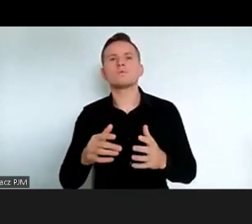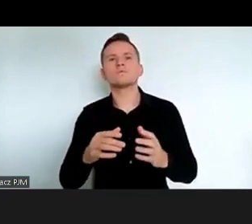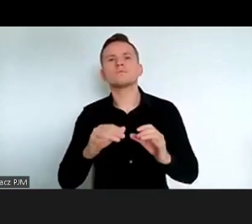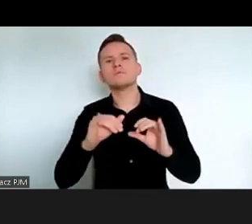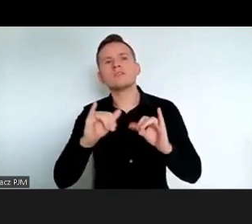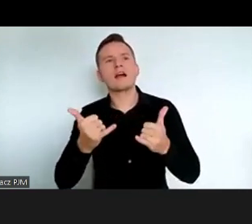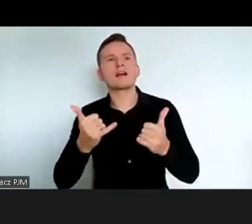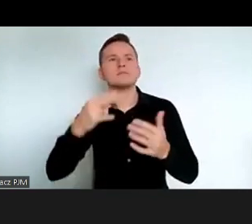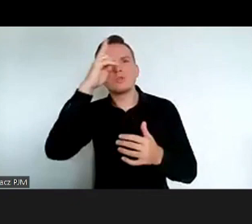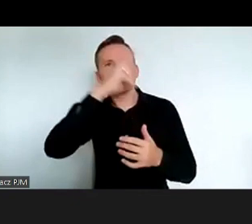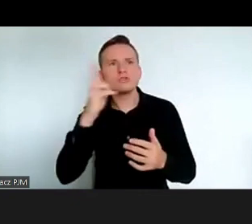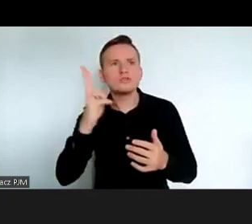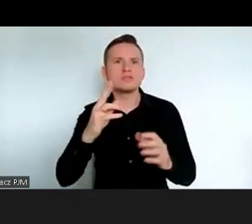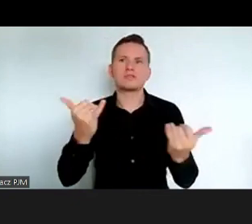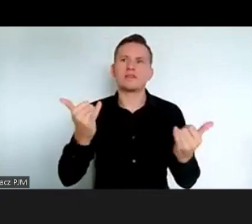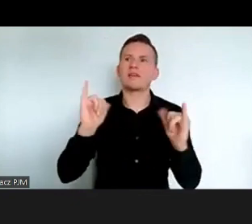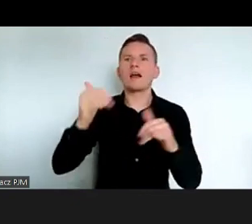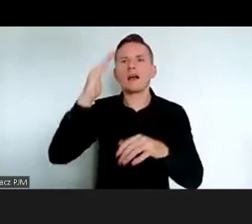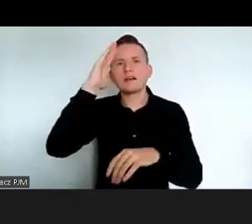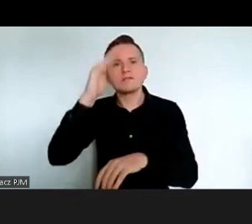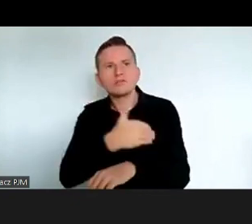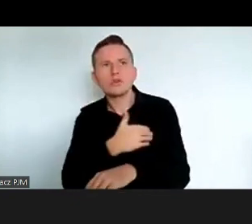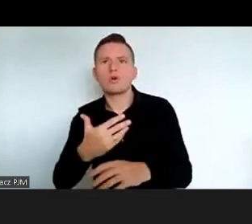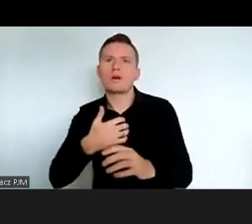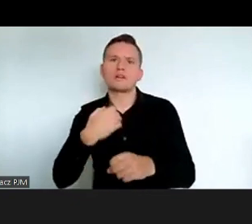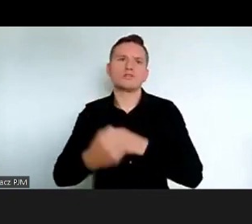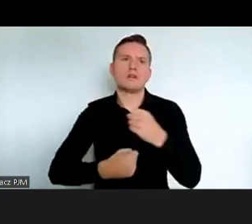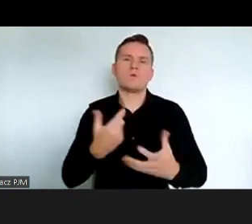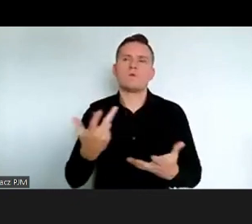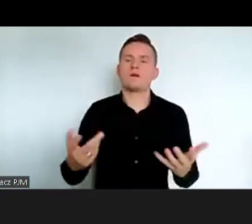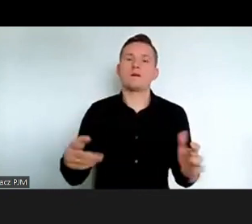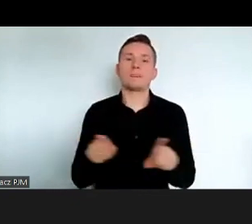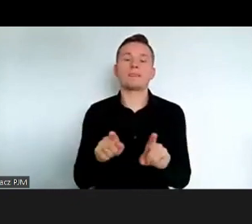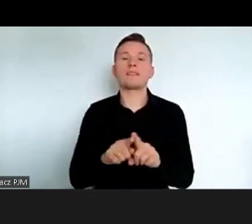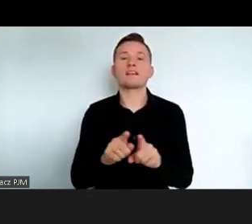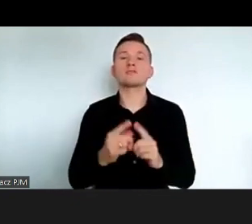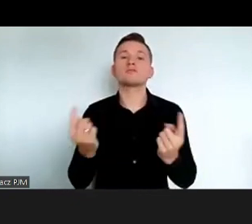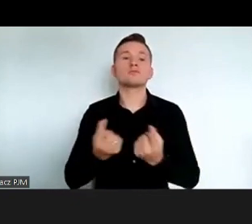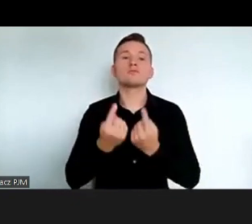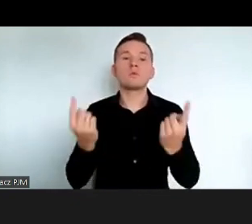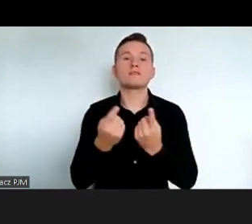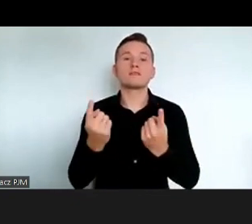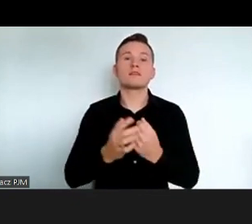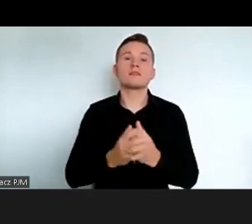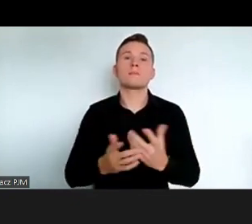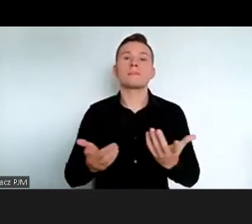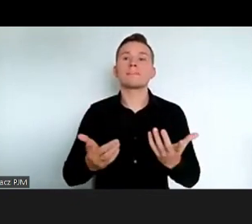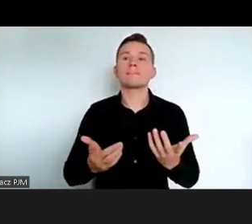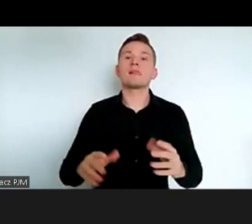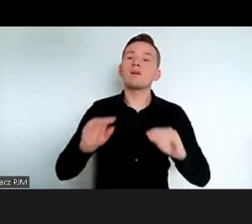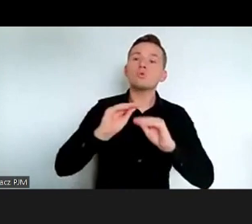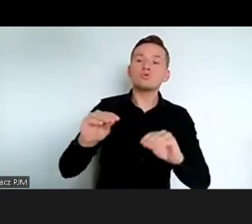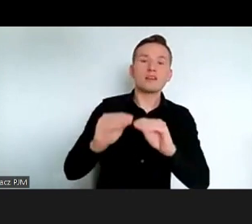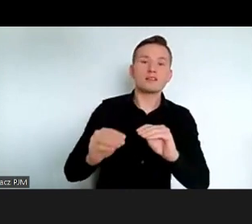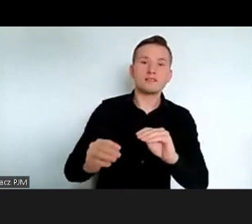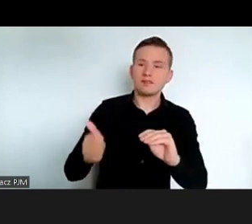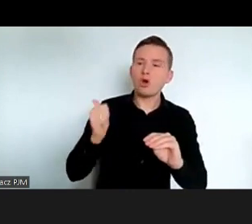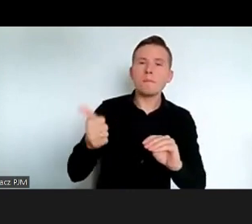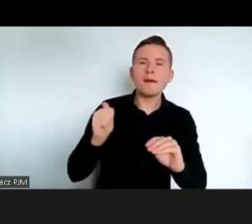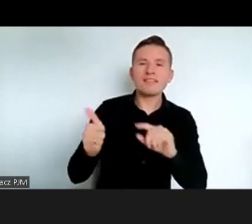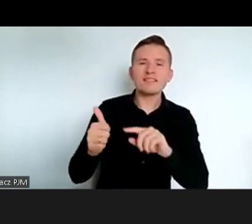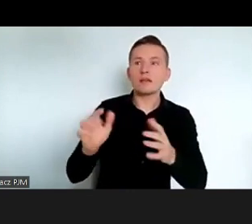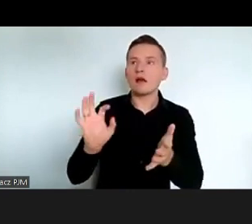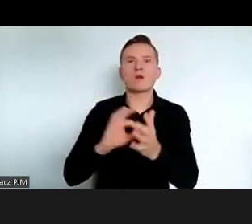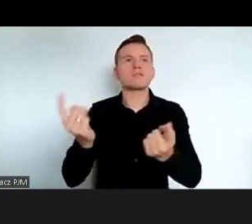od strony szkoły i też sytuacja kształtowania pewnych kompetencji w sytuacjach